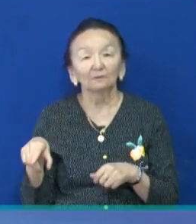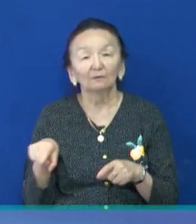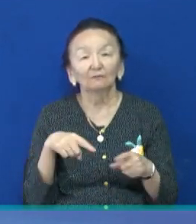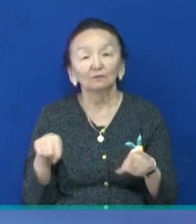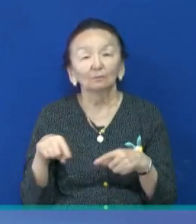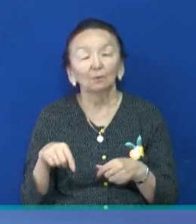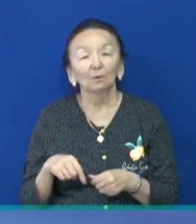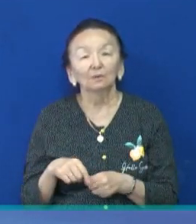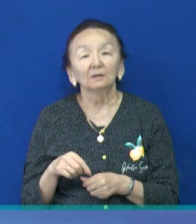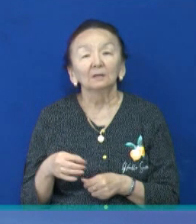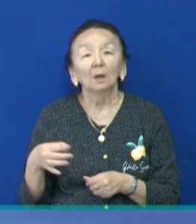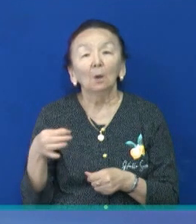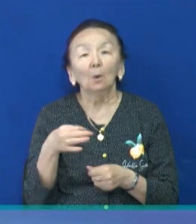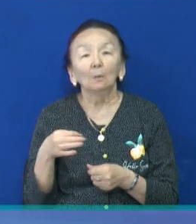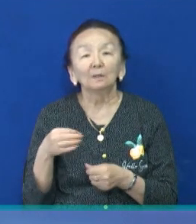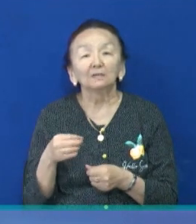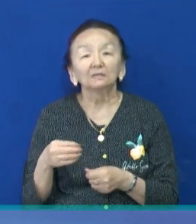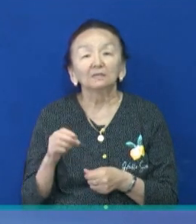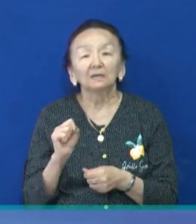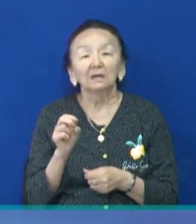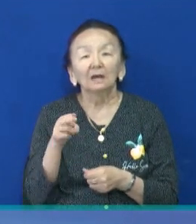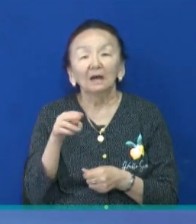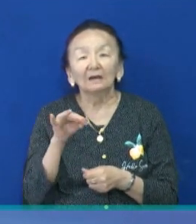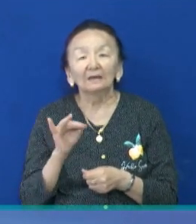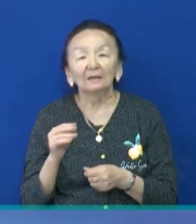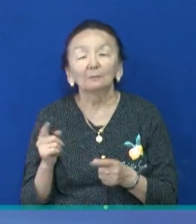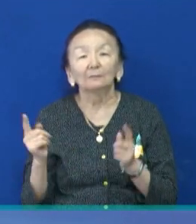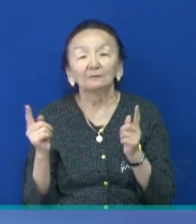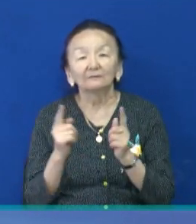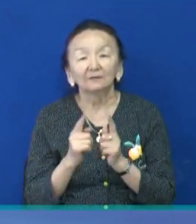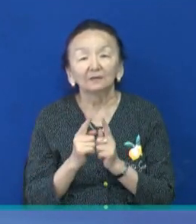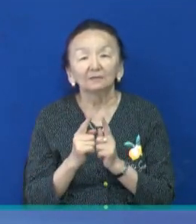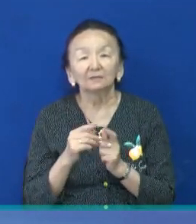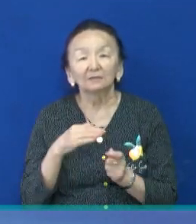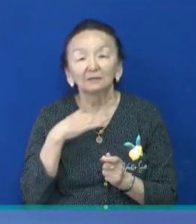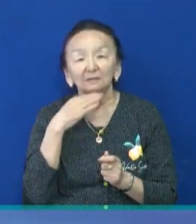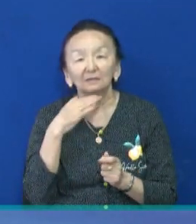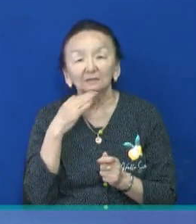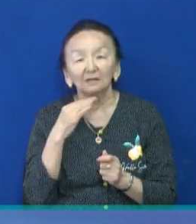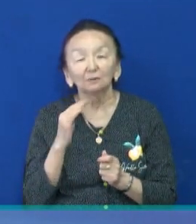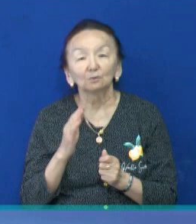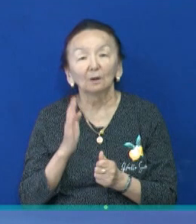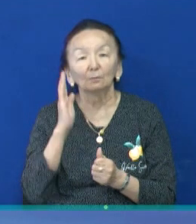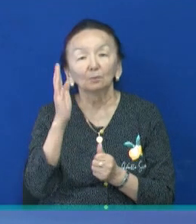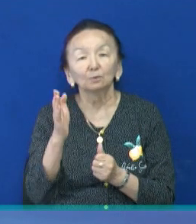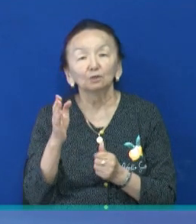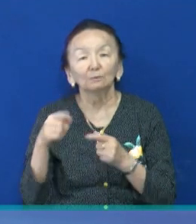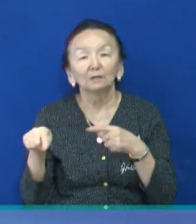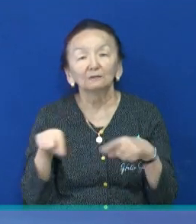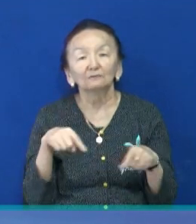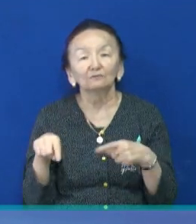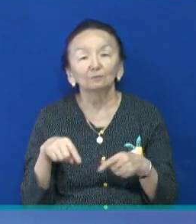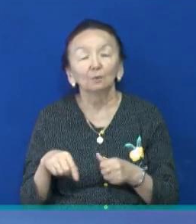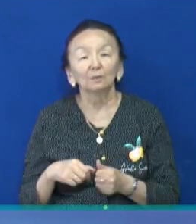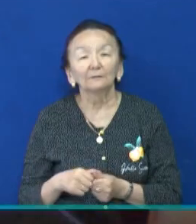артып келеді. Облыс әкімі Нұрлан Оранхаевтың қала тұрғындарымен өткен кездесуінде де өңірдегі футболдың болашағы туралы сөз қозғалды.